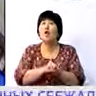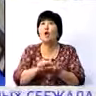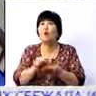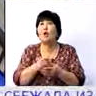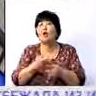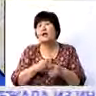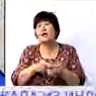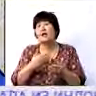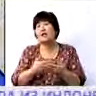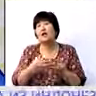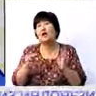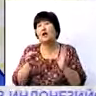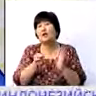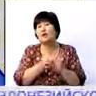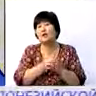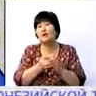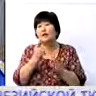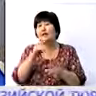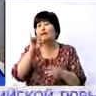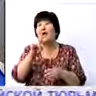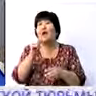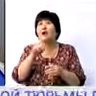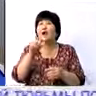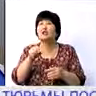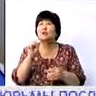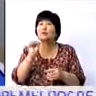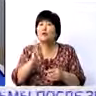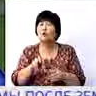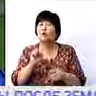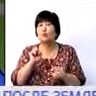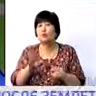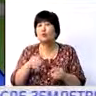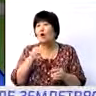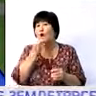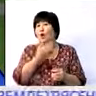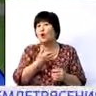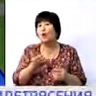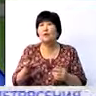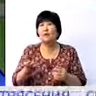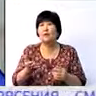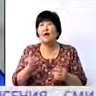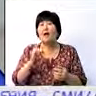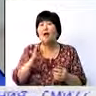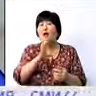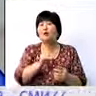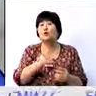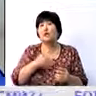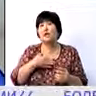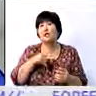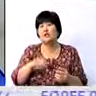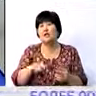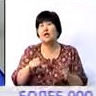это принцип единого окна. Каждый потребитель может прийти в любую кассу нашего